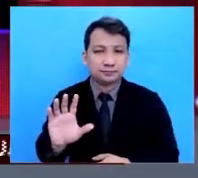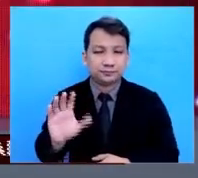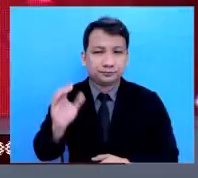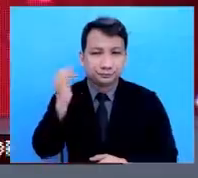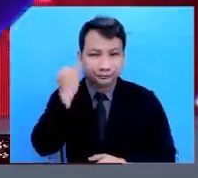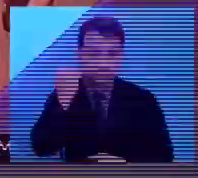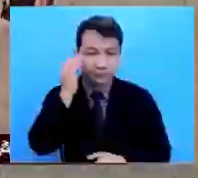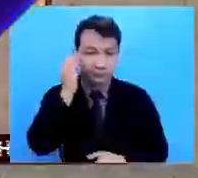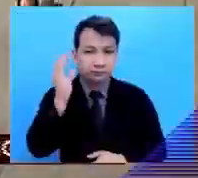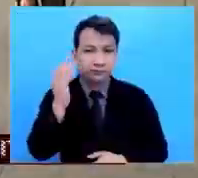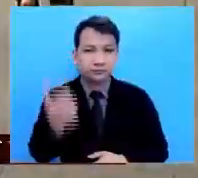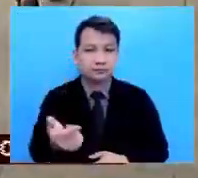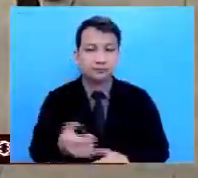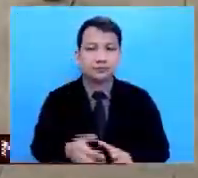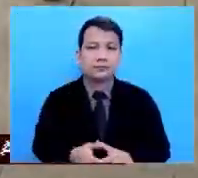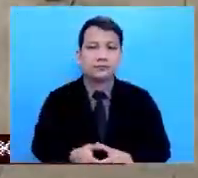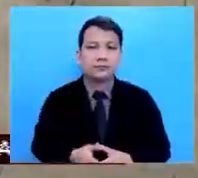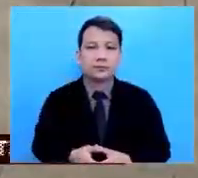Cosico.